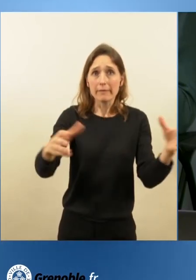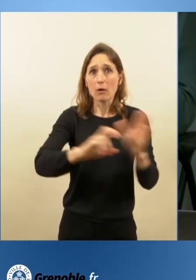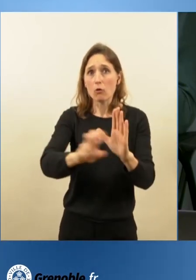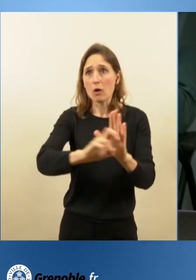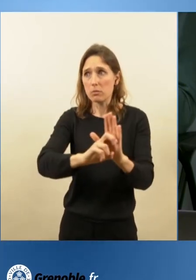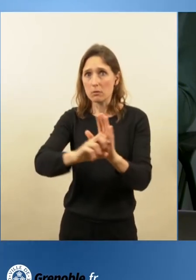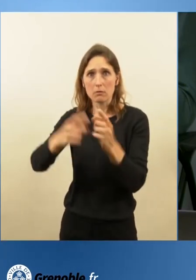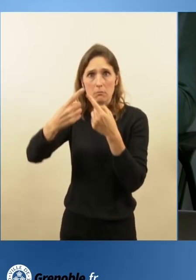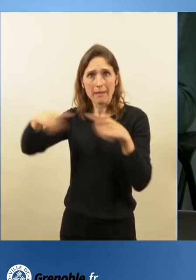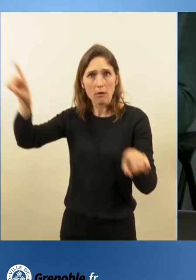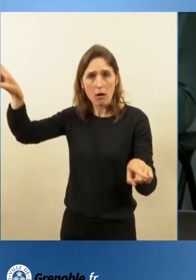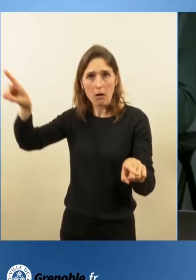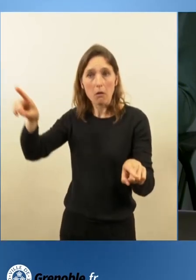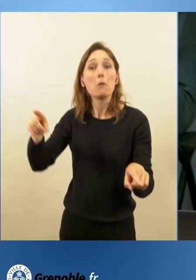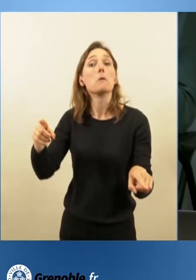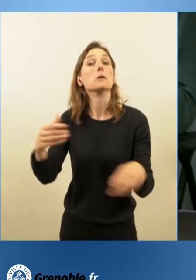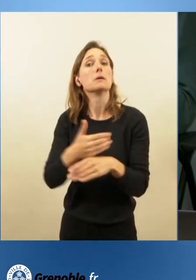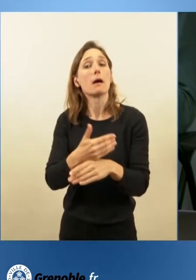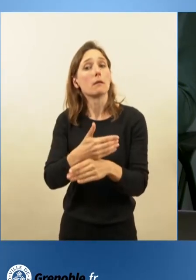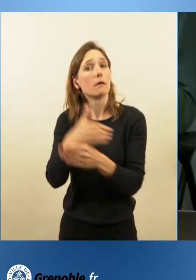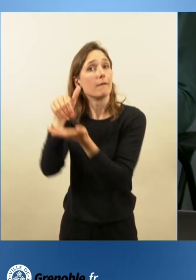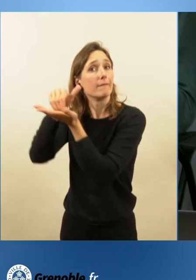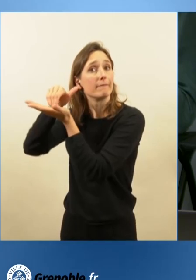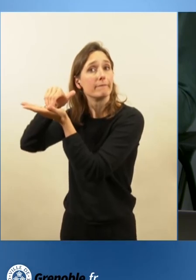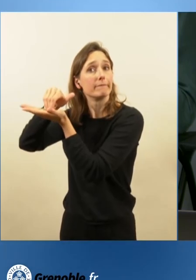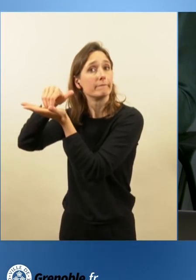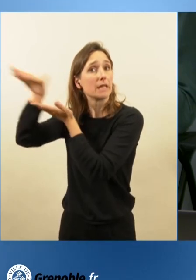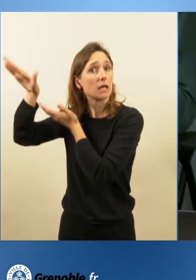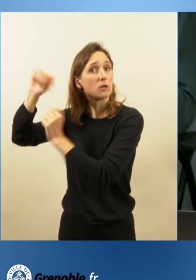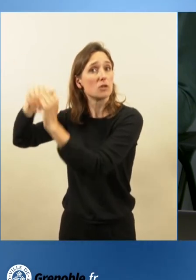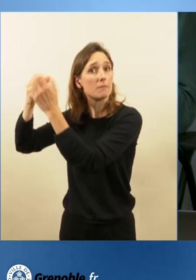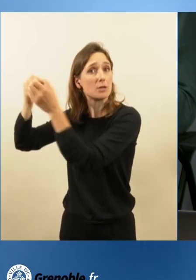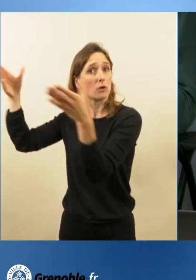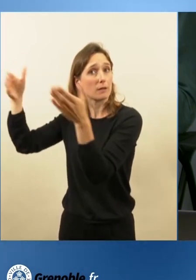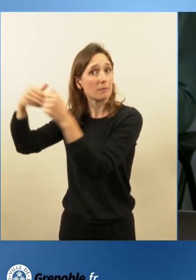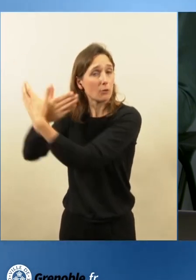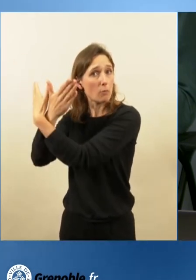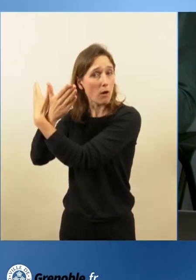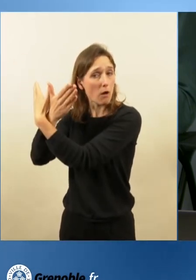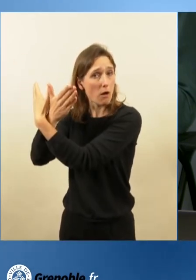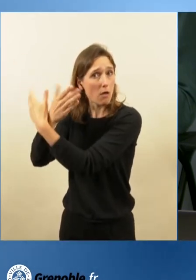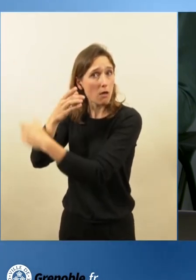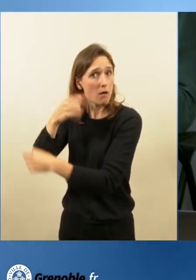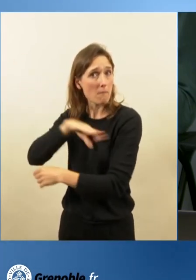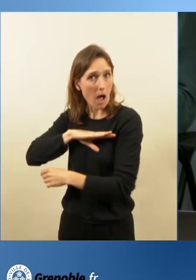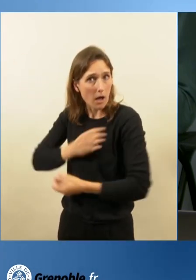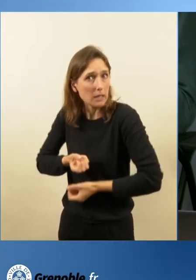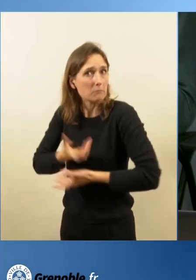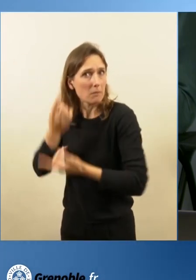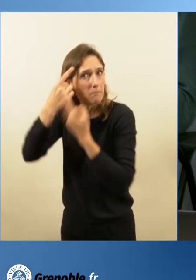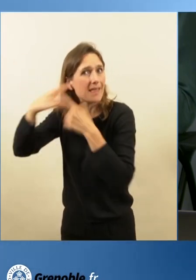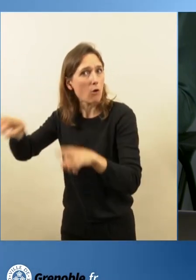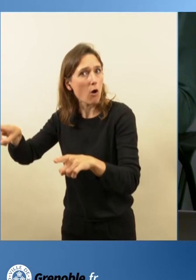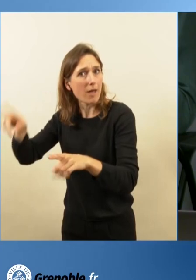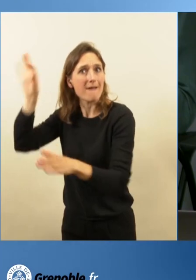vont-ils être virés de la majorité de la métropole dans quelques semaines parce qu'ils ont ils sont pas d'accord et